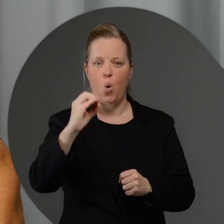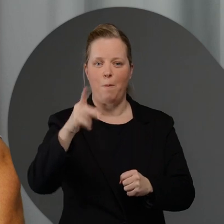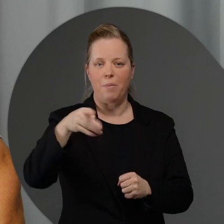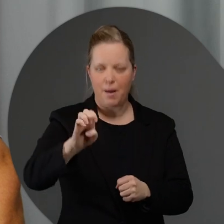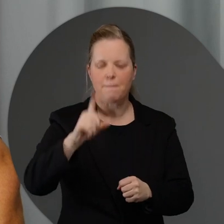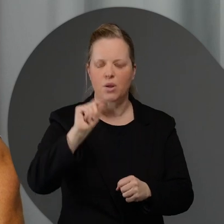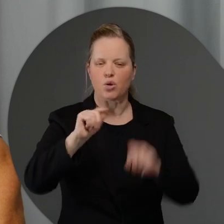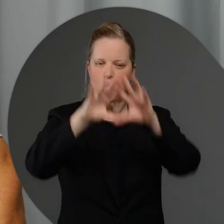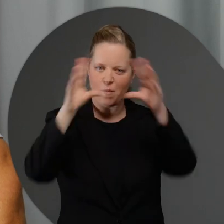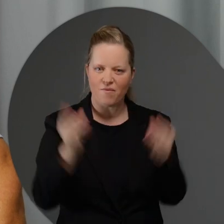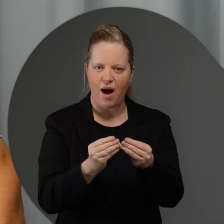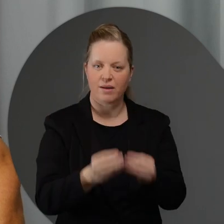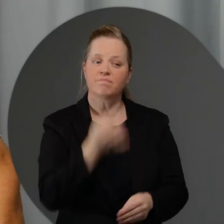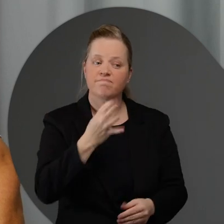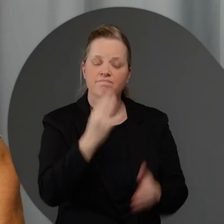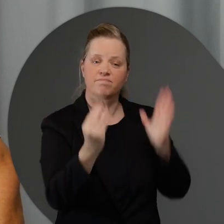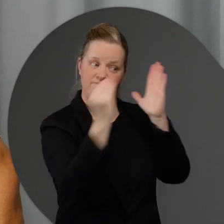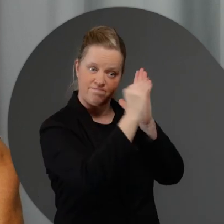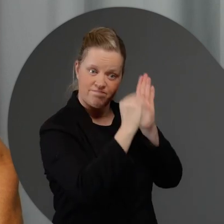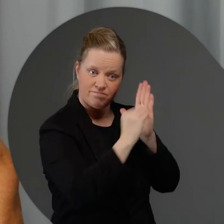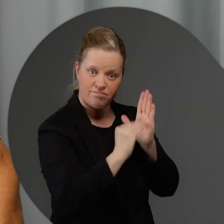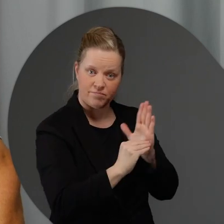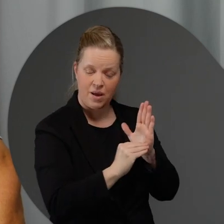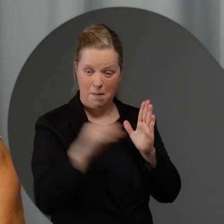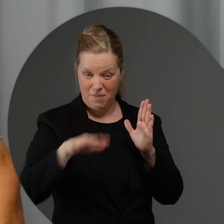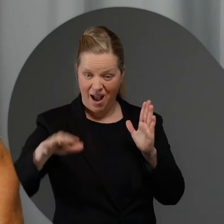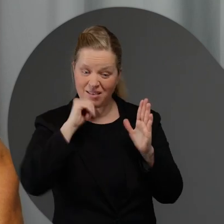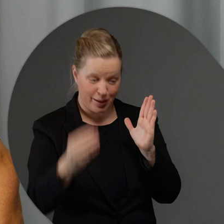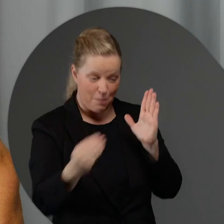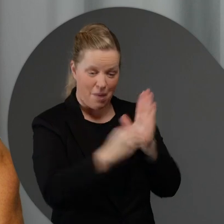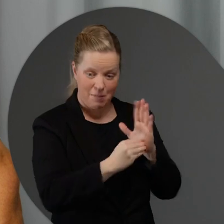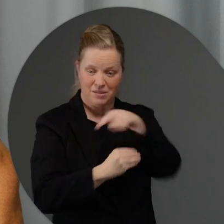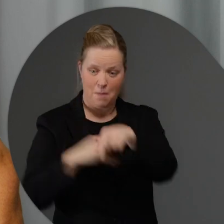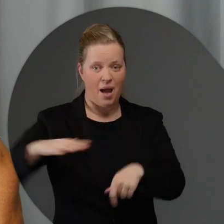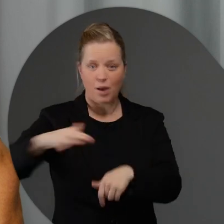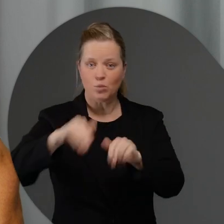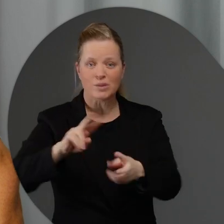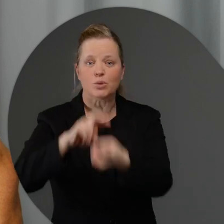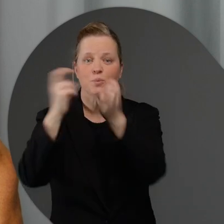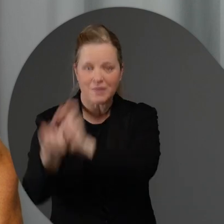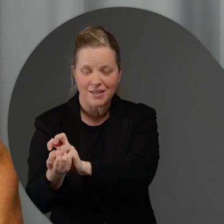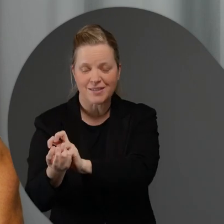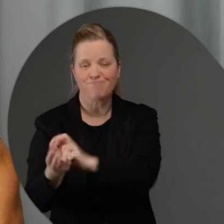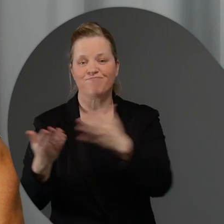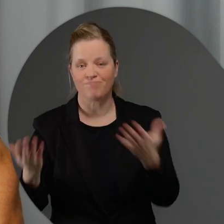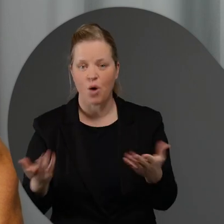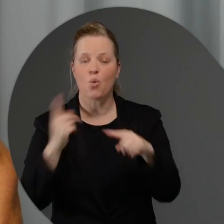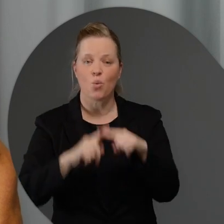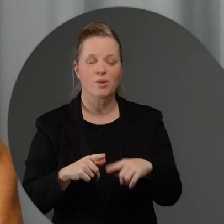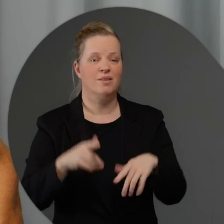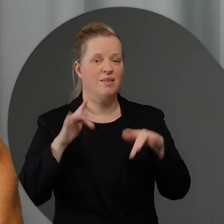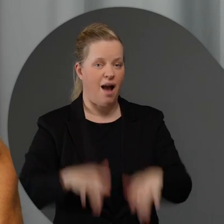also einen Umfang haben, der explizit angeführt ist. Und alles andere, was da nicht angeführt ist, muss auch nicht umgesetzt